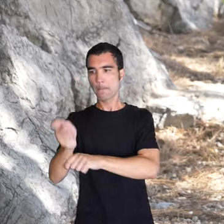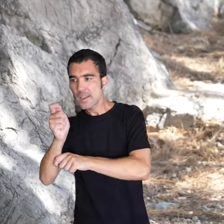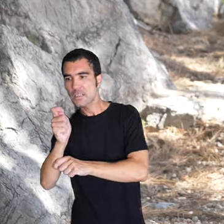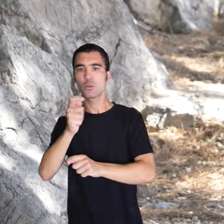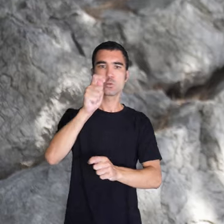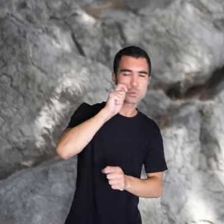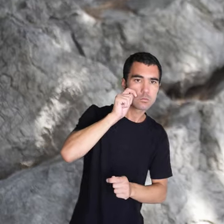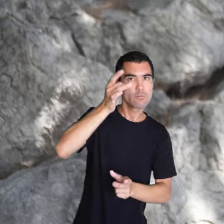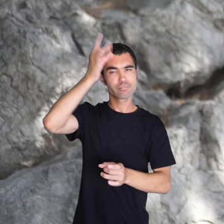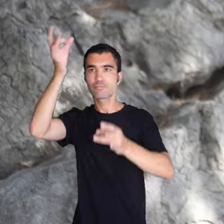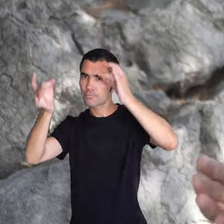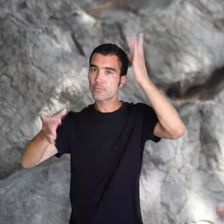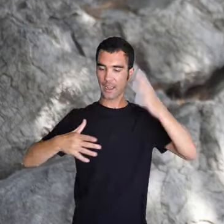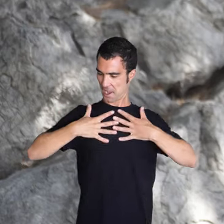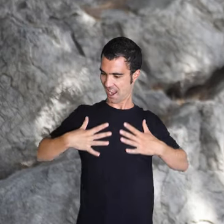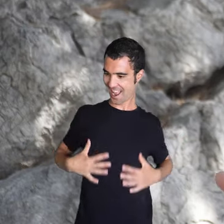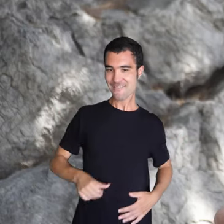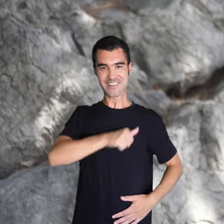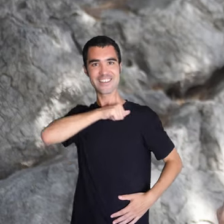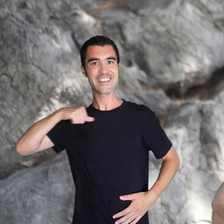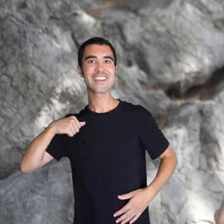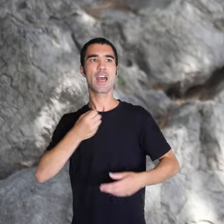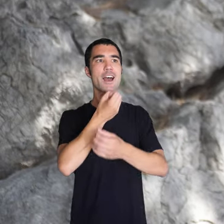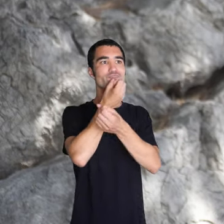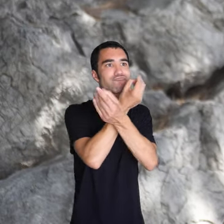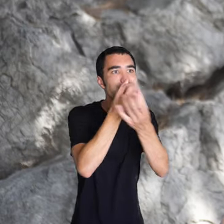pescaturisme, de fer camisetes, de divulgació,